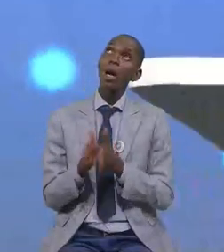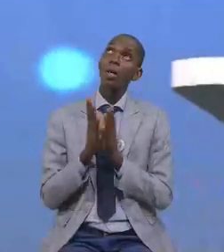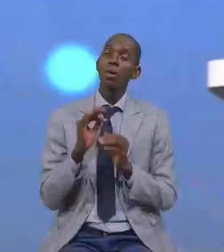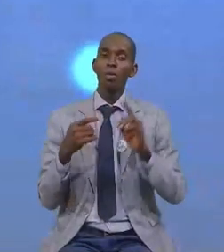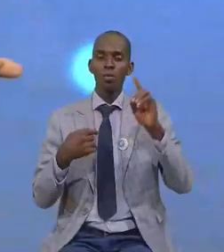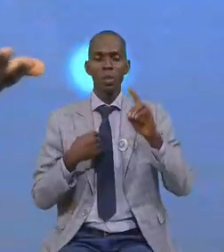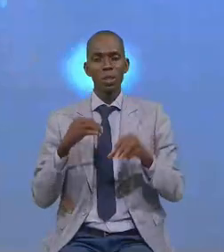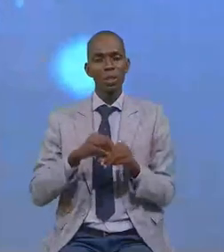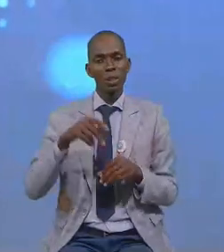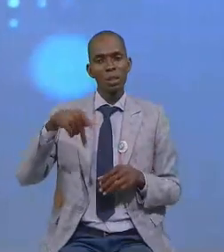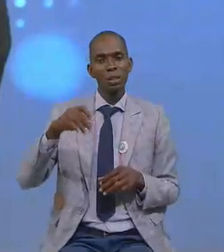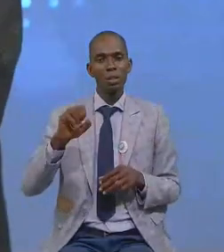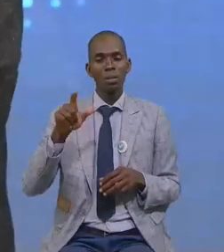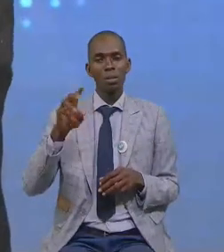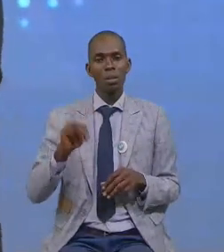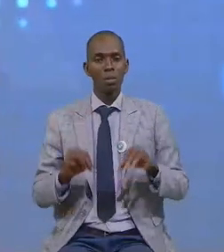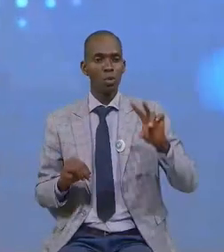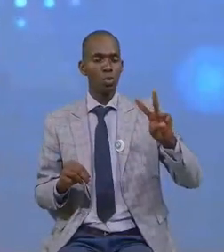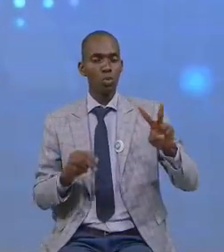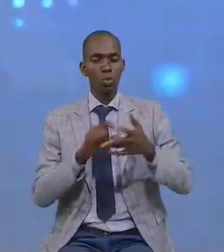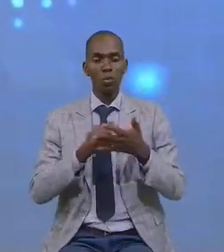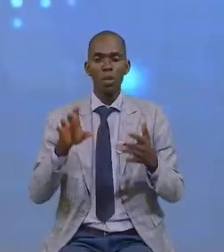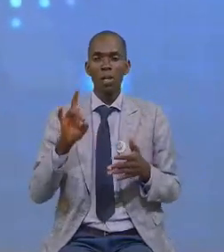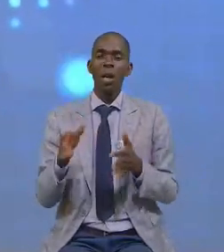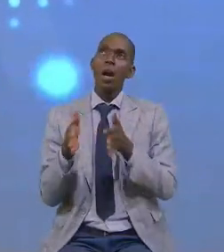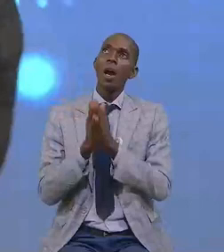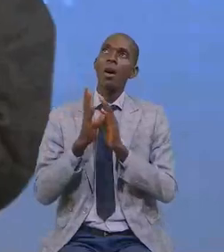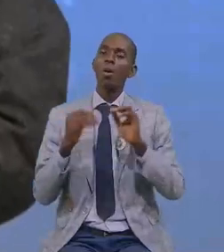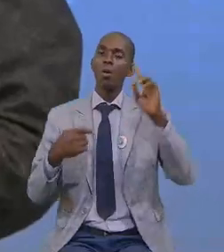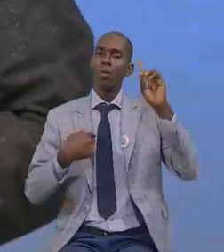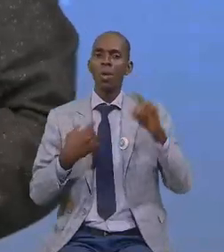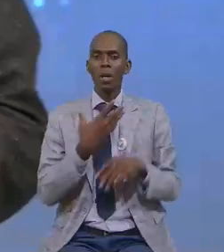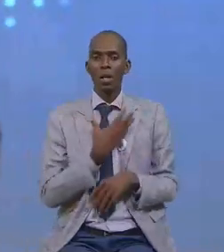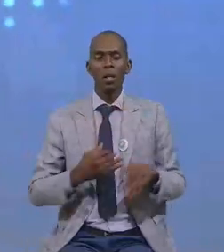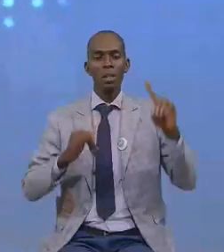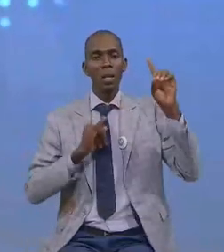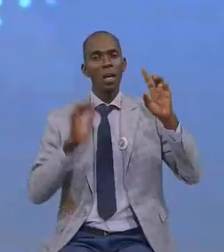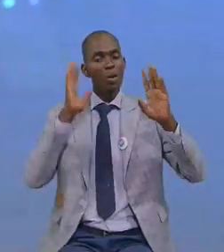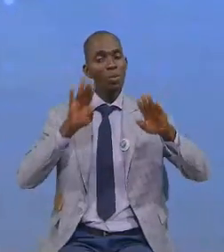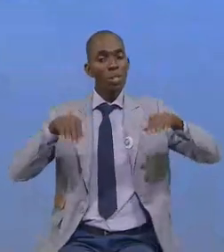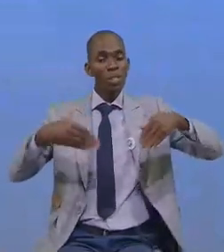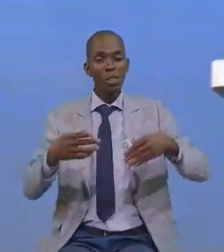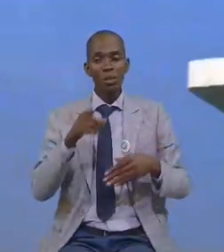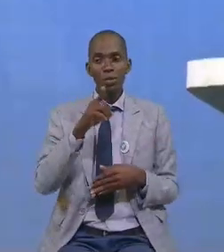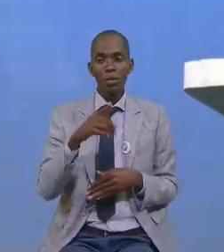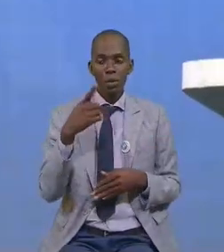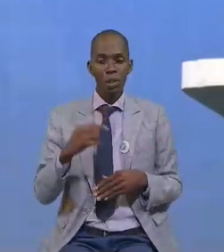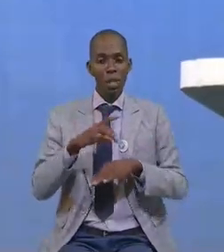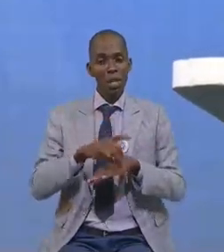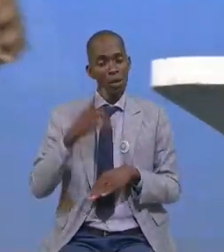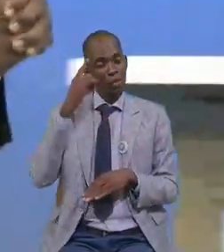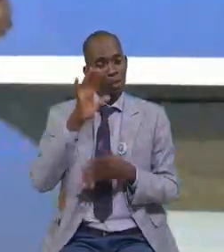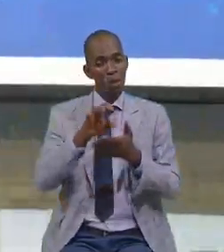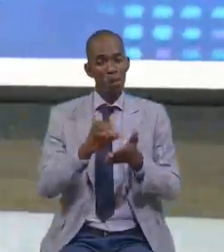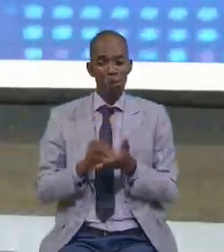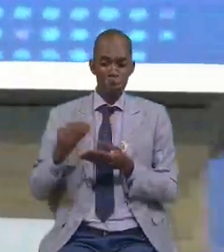8, demandez-moi, et je vous donnerai les nations pour héritage